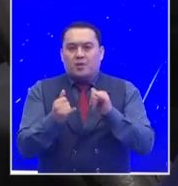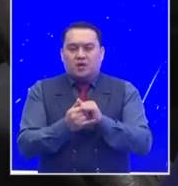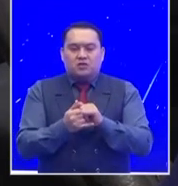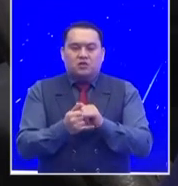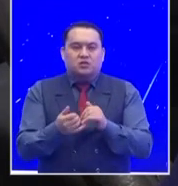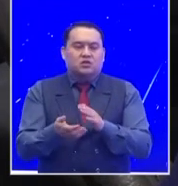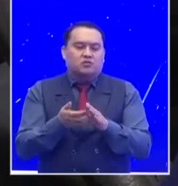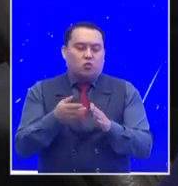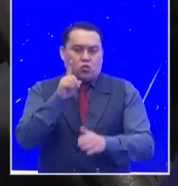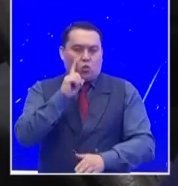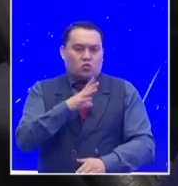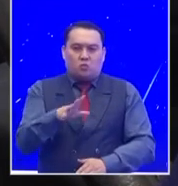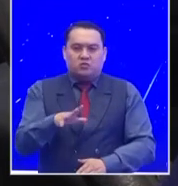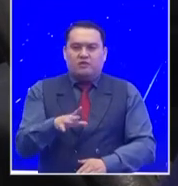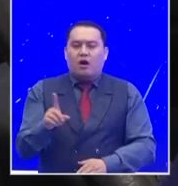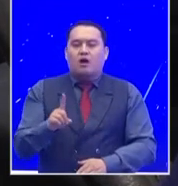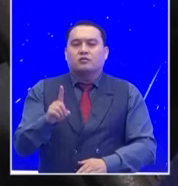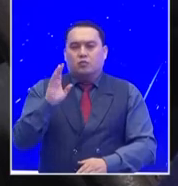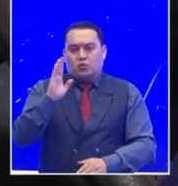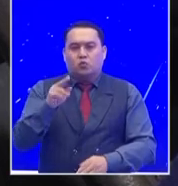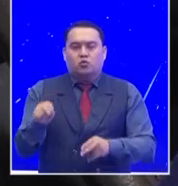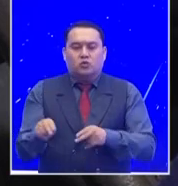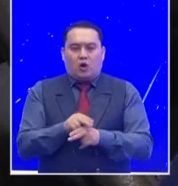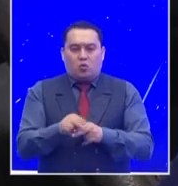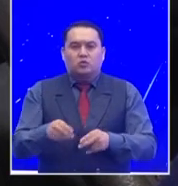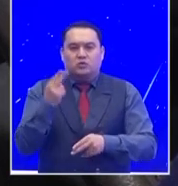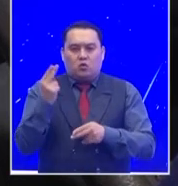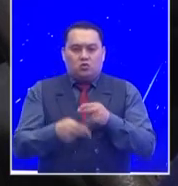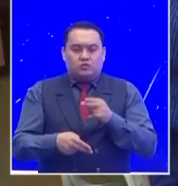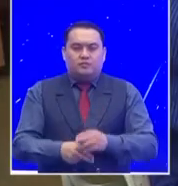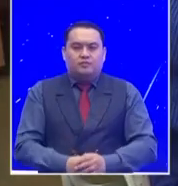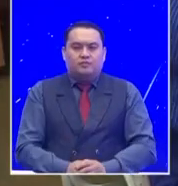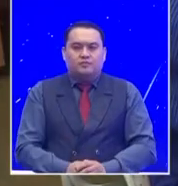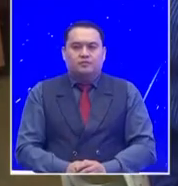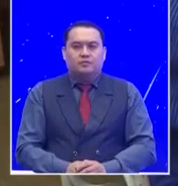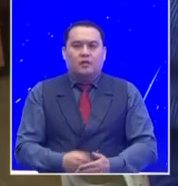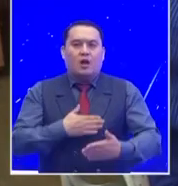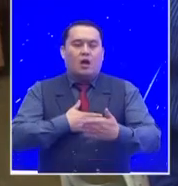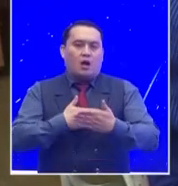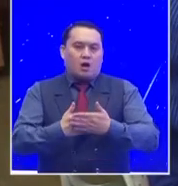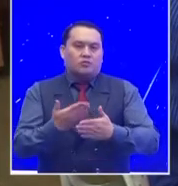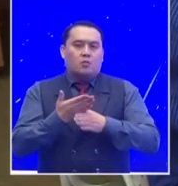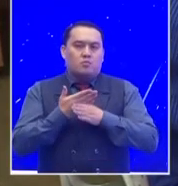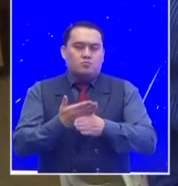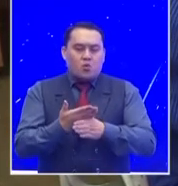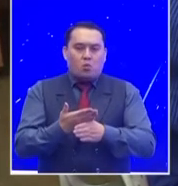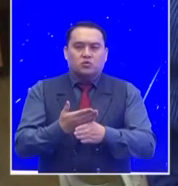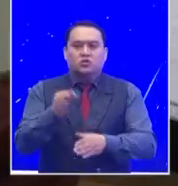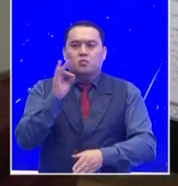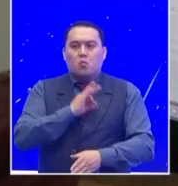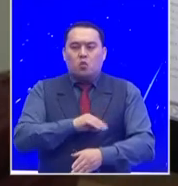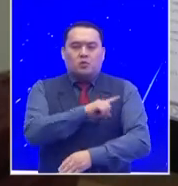испытываем некоторые неудобства. Но в принципе в скором времени дорогу уже должны сделать. Для оперативной помощи пострадавшим спасатели